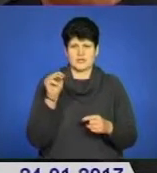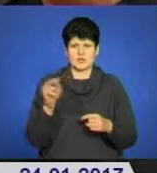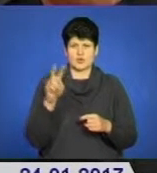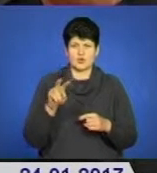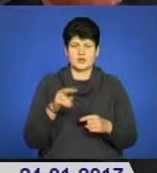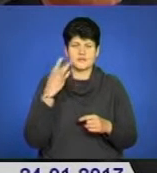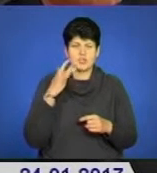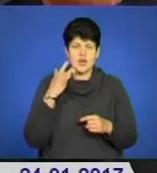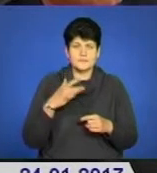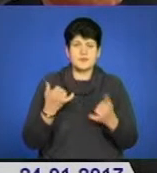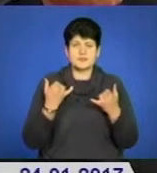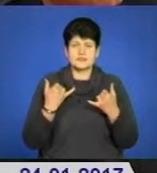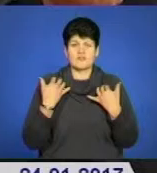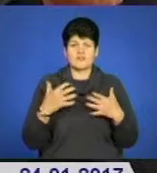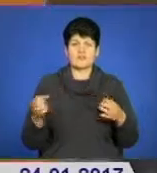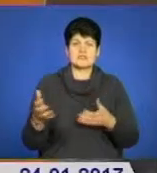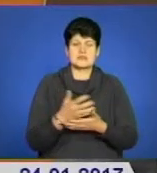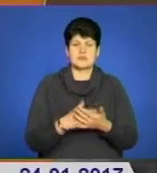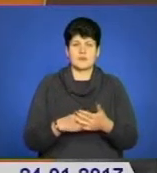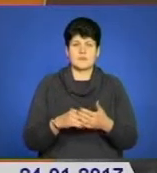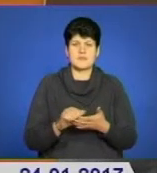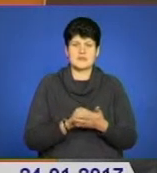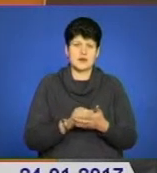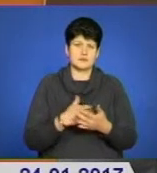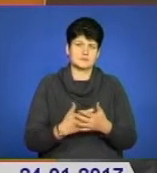час вже зібрано матеріали стосовно